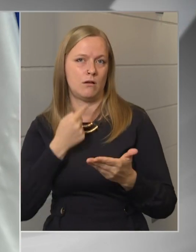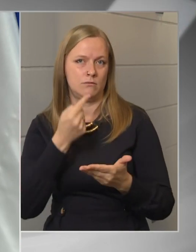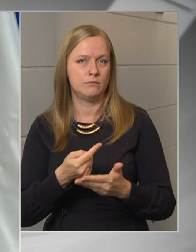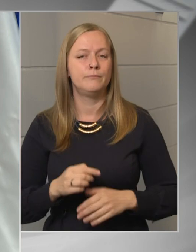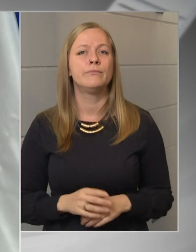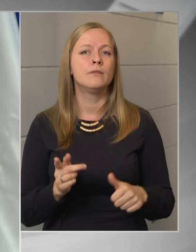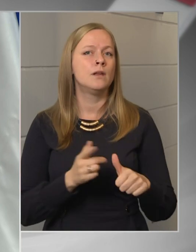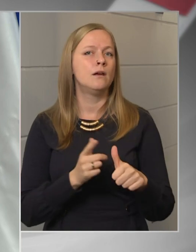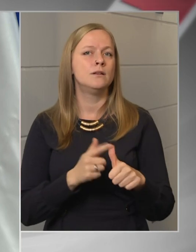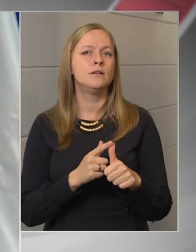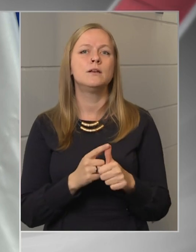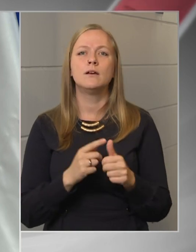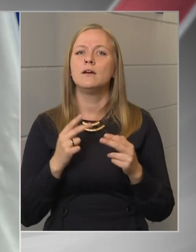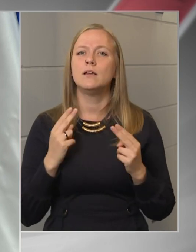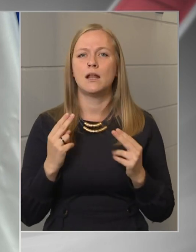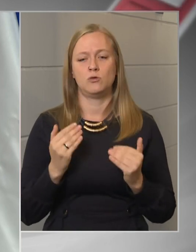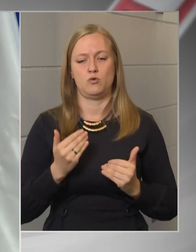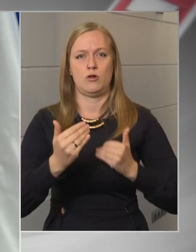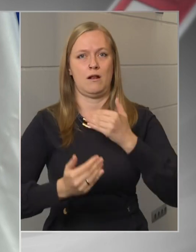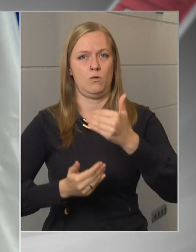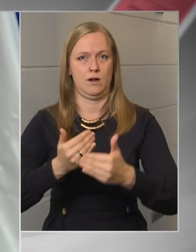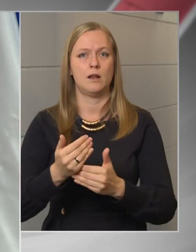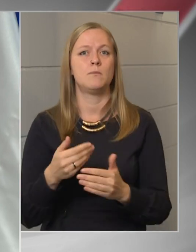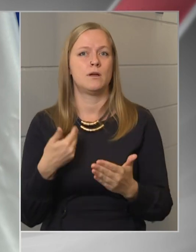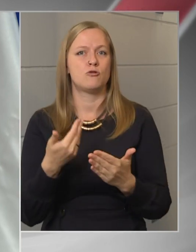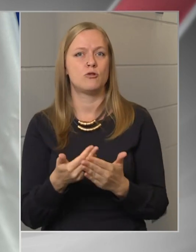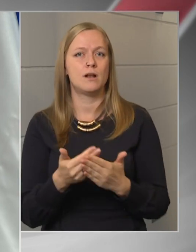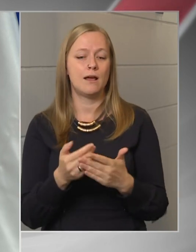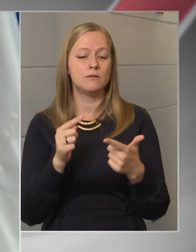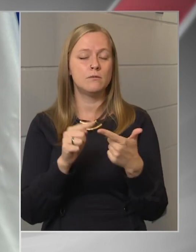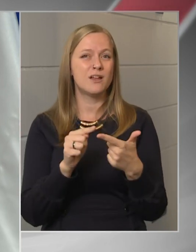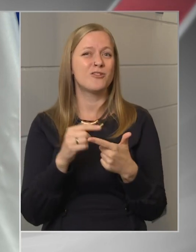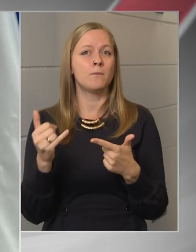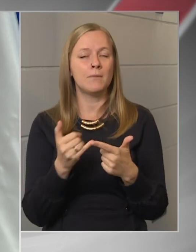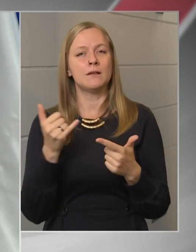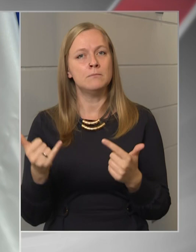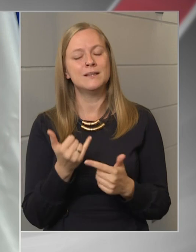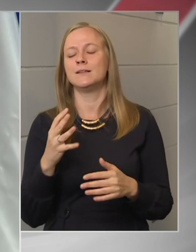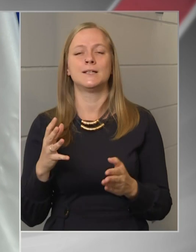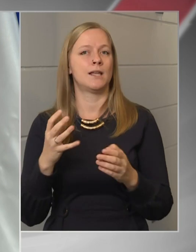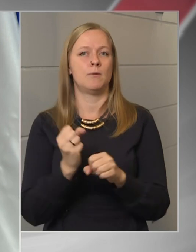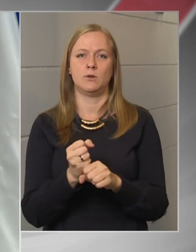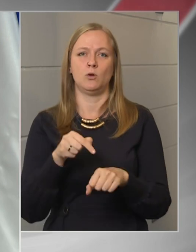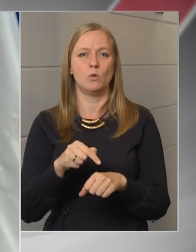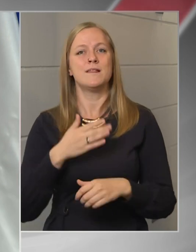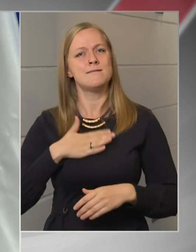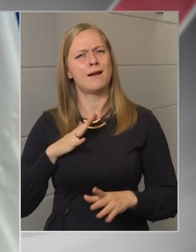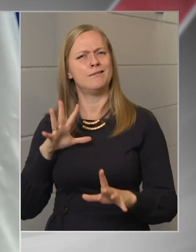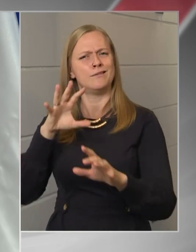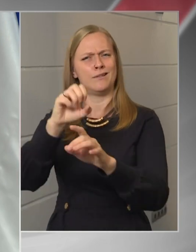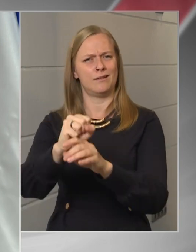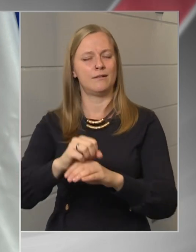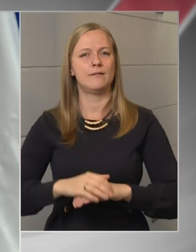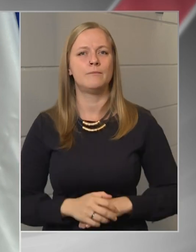az az, hogy jelentős előlépést sikerült elérni, a másik, hogy még mindig nem tartunk ott, ahol tartani szeretnénk.